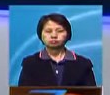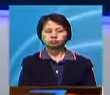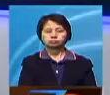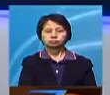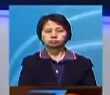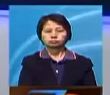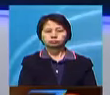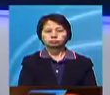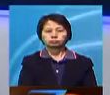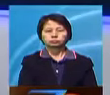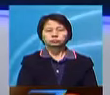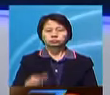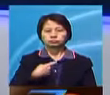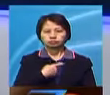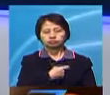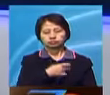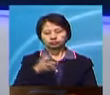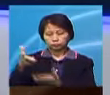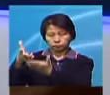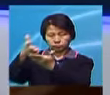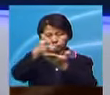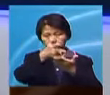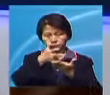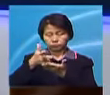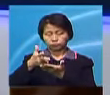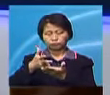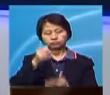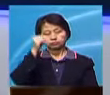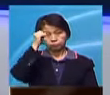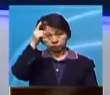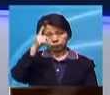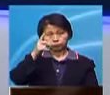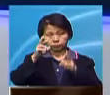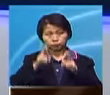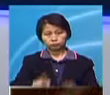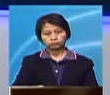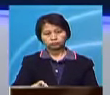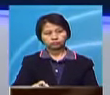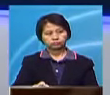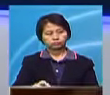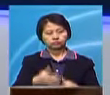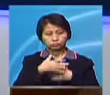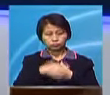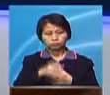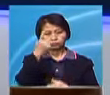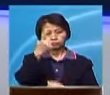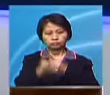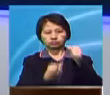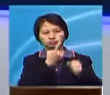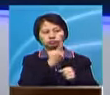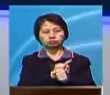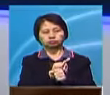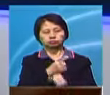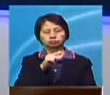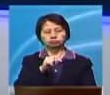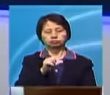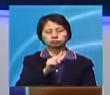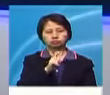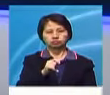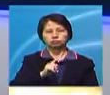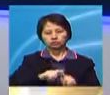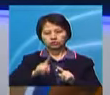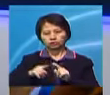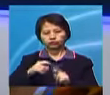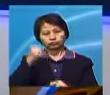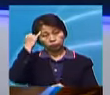Ya, dalam pada itu kami turut membuat tinjauan mengenai pemahaman rakyat mengenai GST selepas setahun pelaksanaannya. Pelbagai